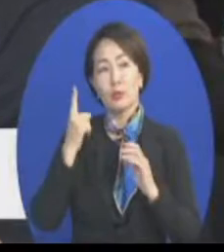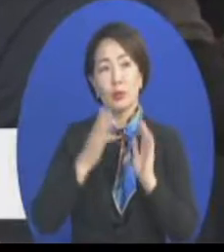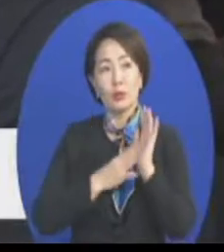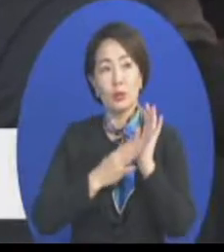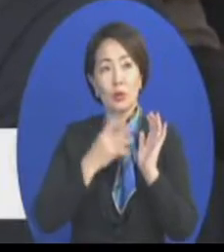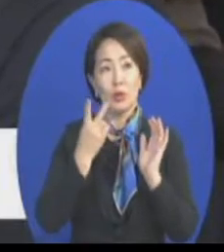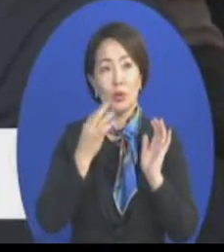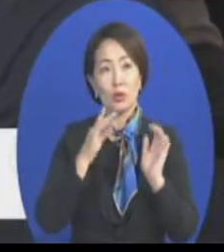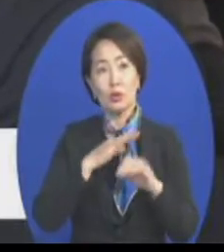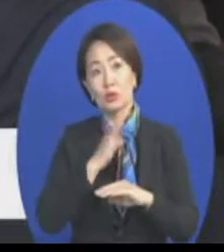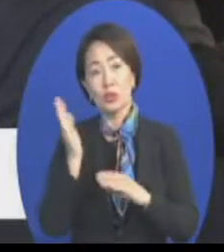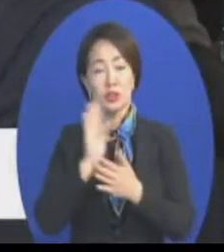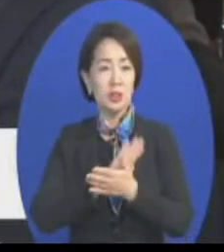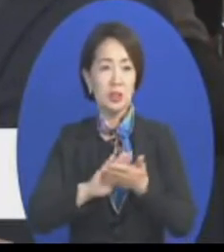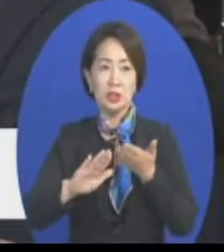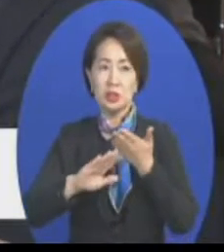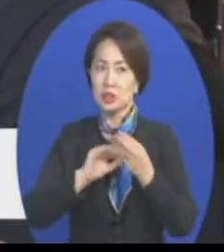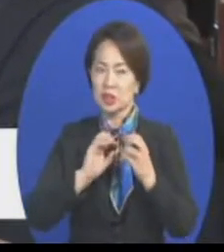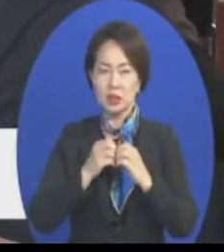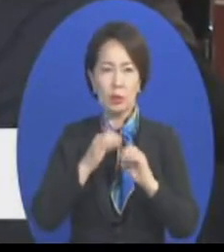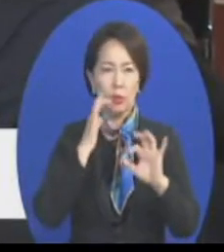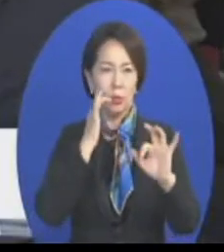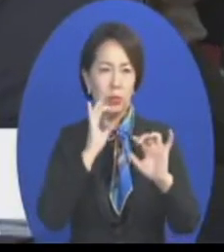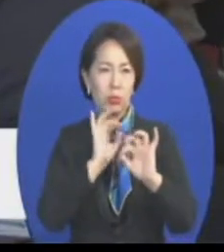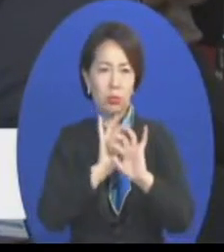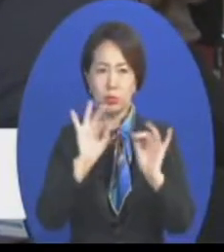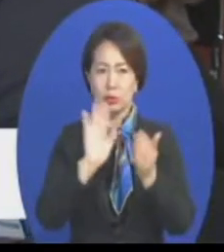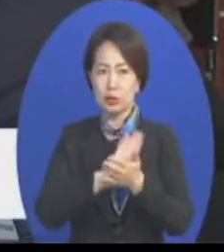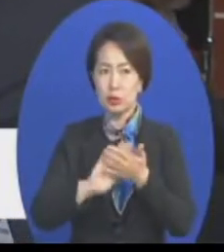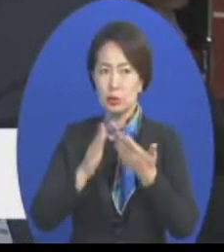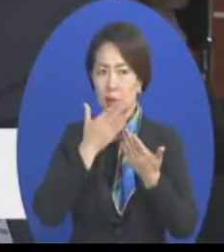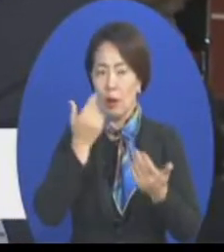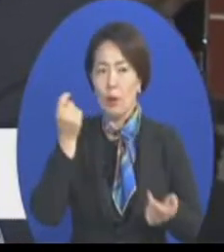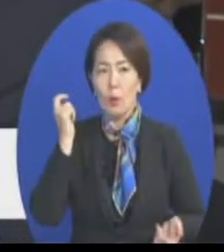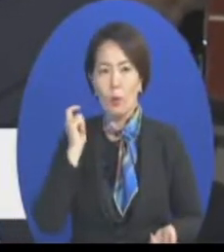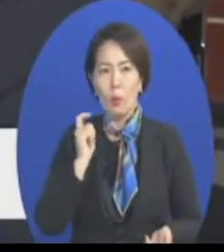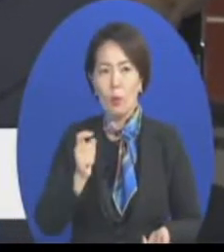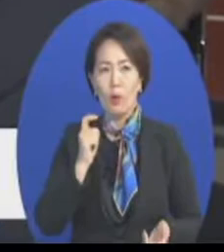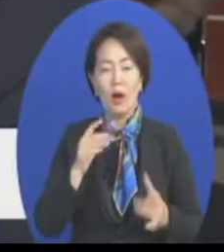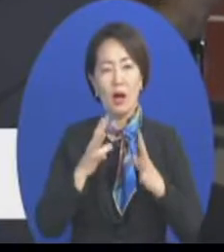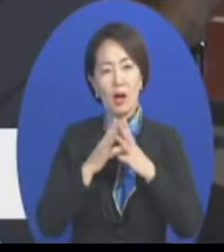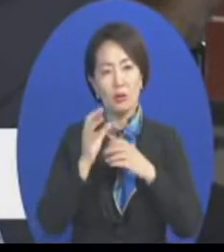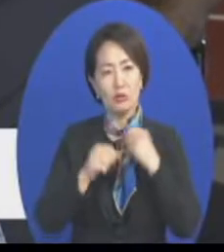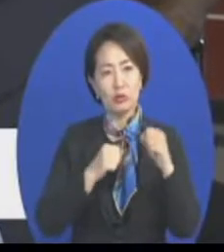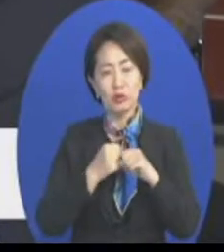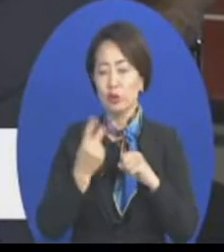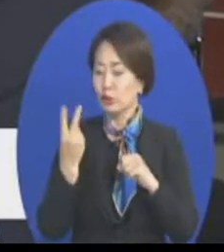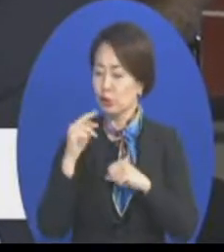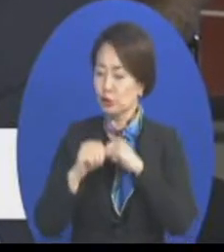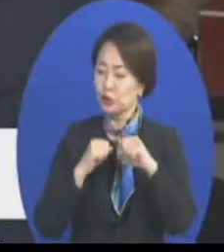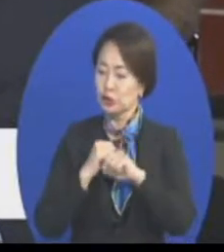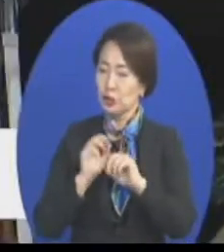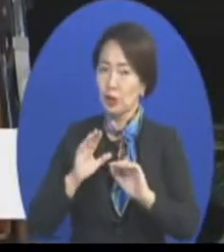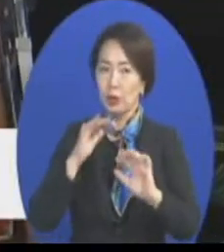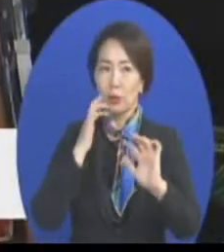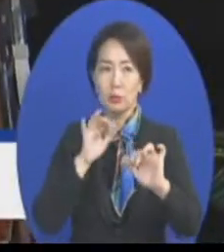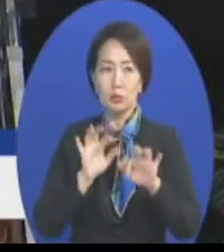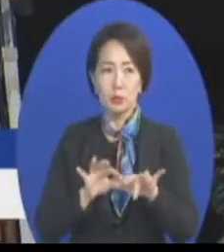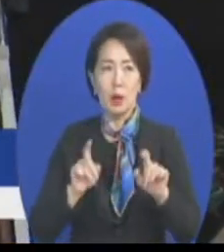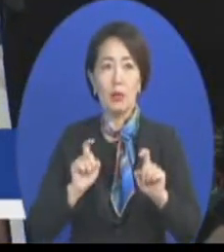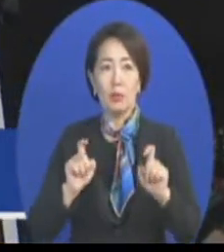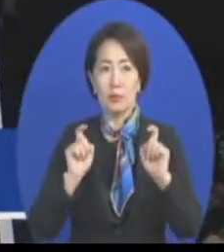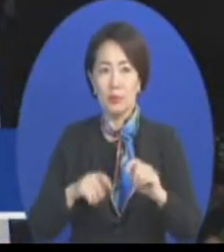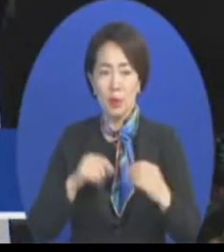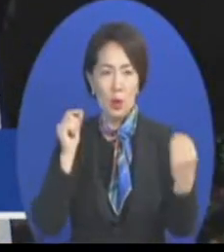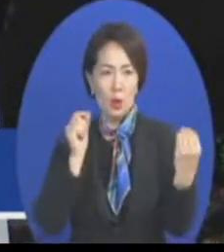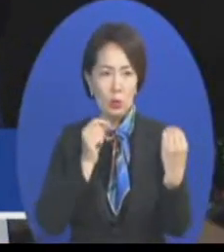92 оноос шинжилгээдэг байгаа хөгжмийн зэмсгийн тэмдгүүд дээр ингээл хөвчлэн тэгэл 10-аас дээш 20-аас дээш жилийн эдлэгээтэй хөгжмөд байгаа. Тэр